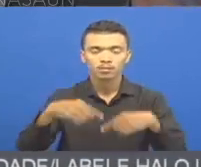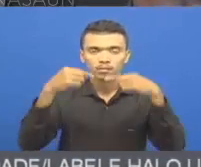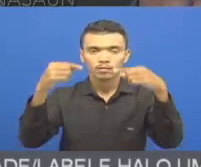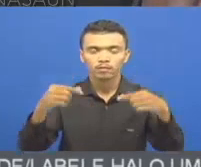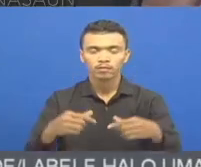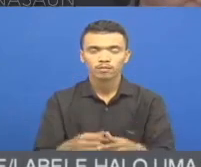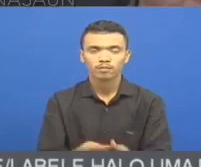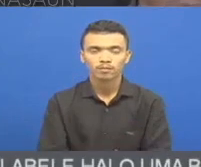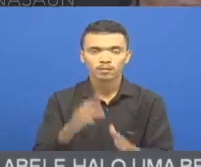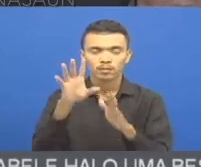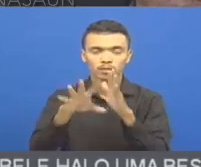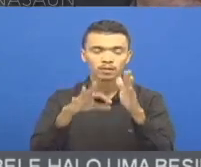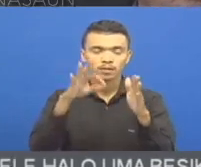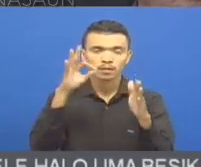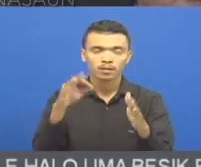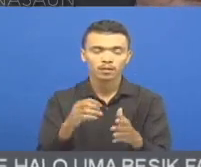si hetan tan